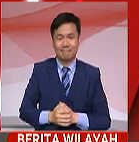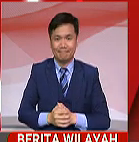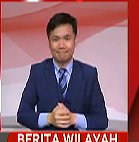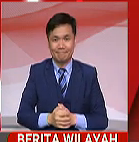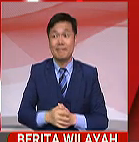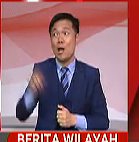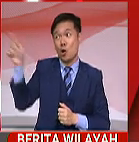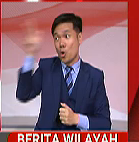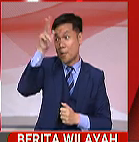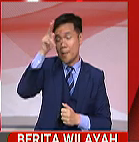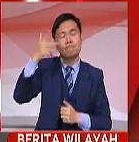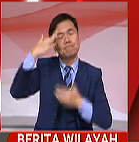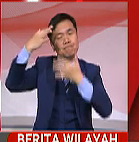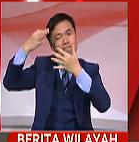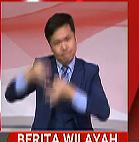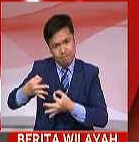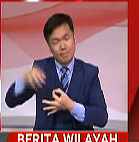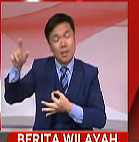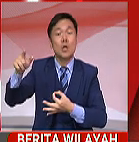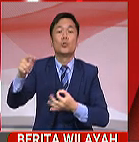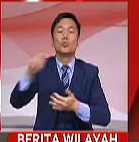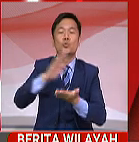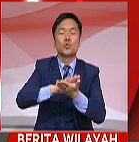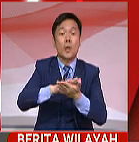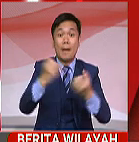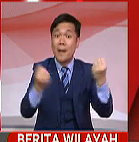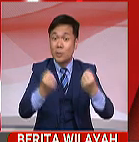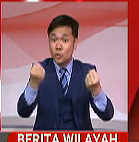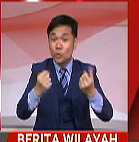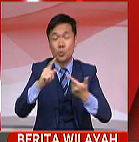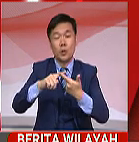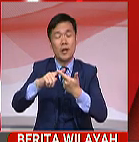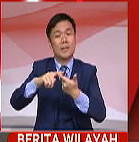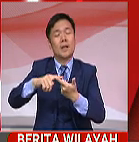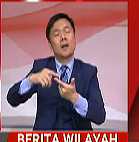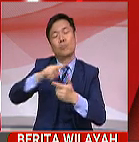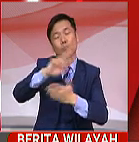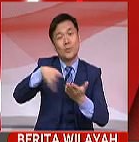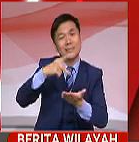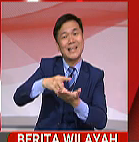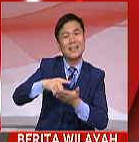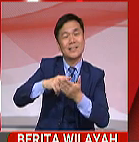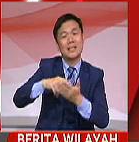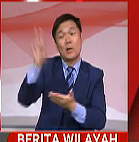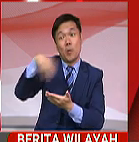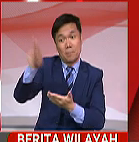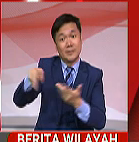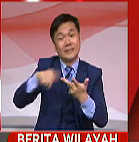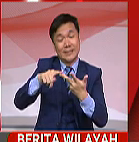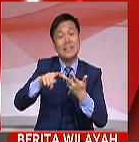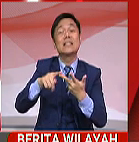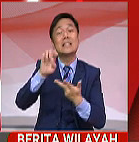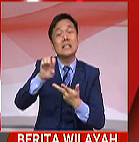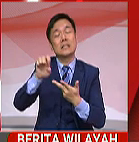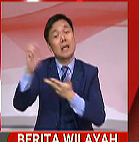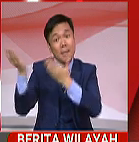Keputusan kerajaan membenarkan Institut Memandu, Sekolah Memandu, Pusat Latihan E-Hailing dan Pusat Ujian E-Hikmat